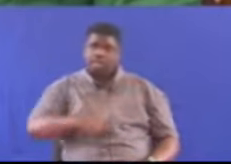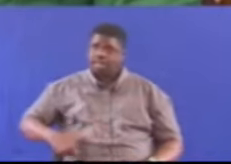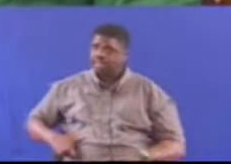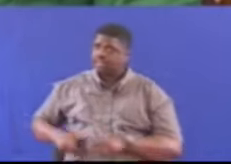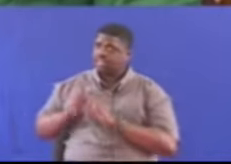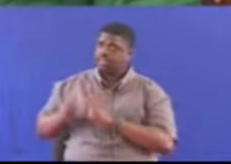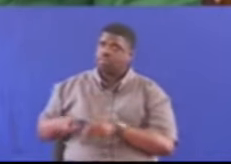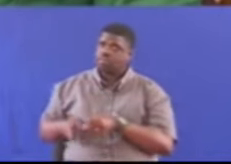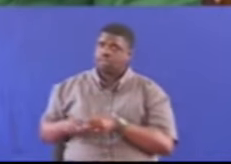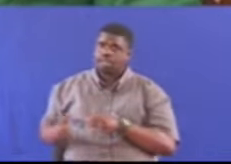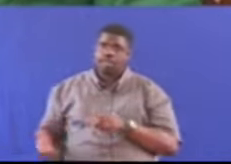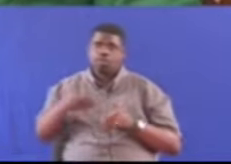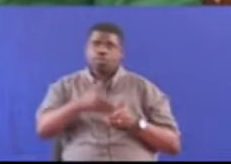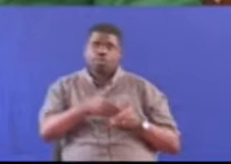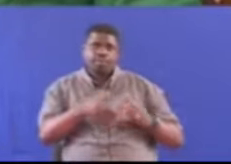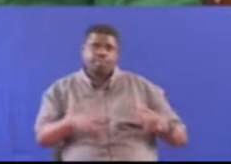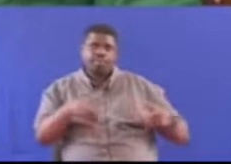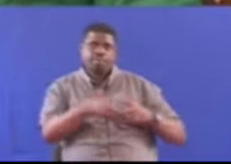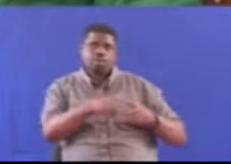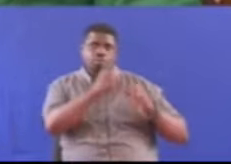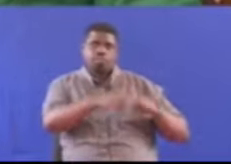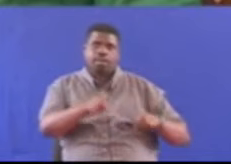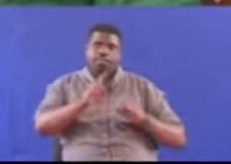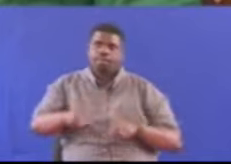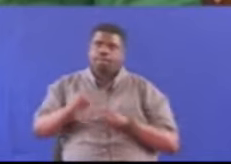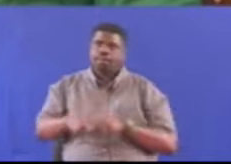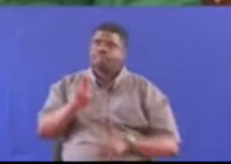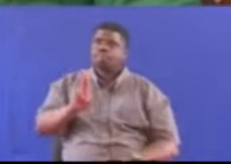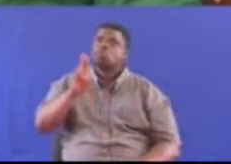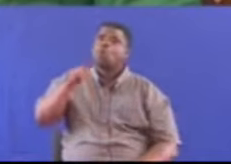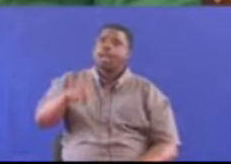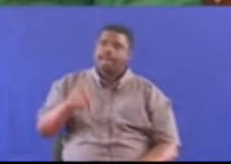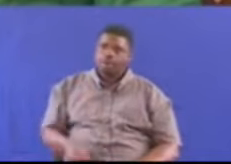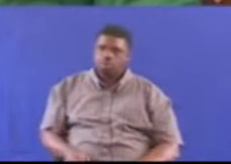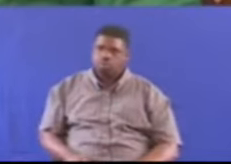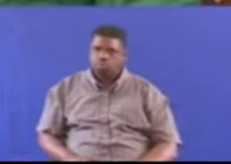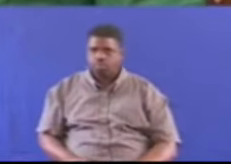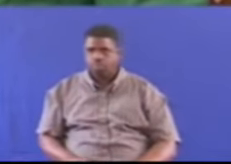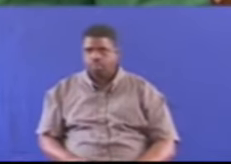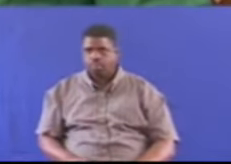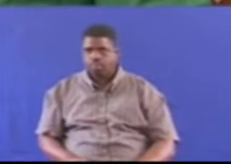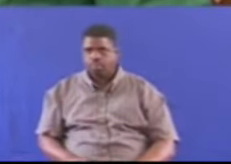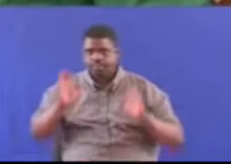atakuwa anahudhuria vikao mbalimbali vya UN.